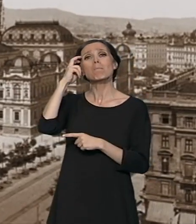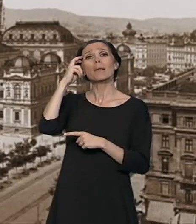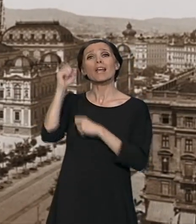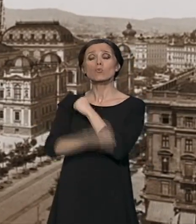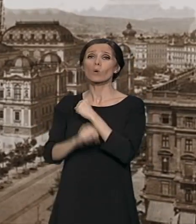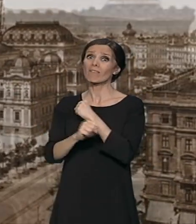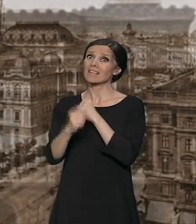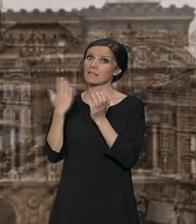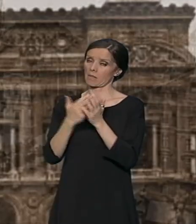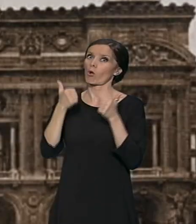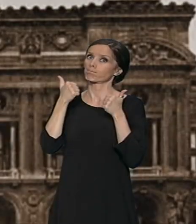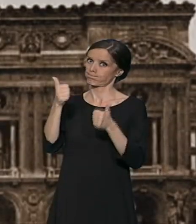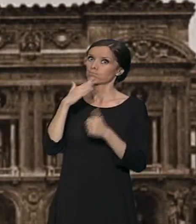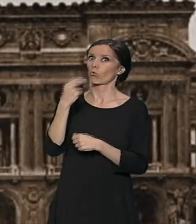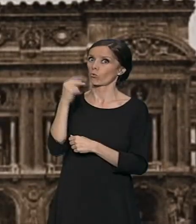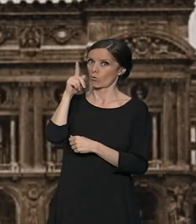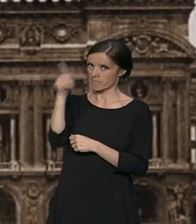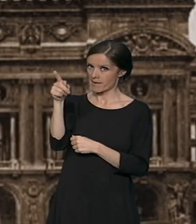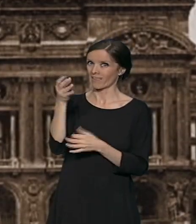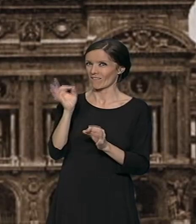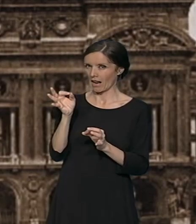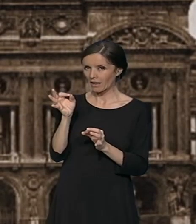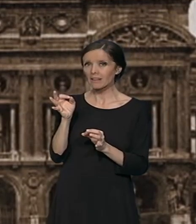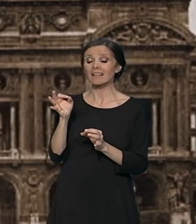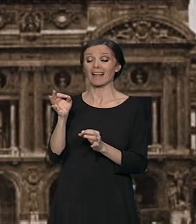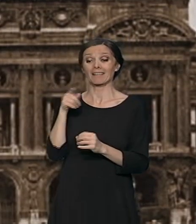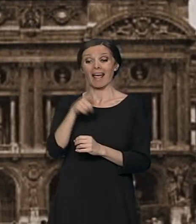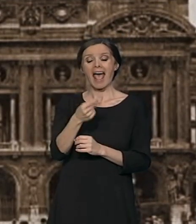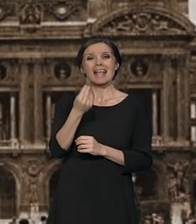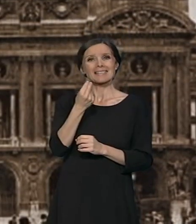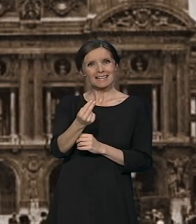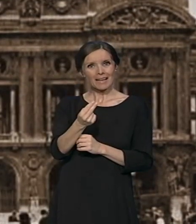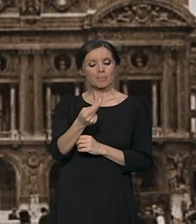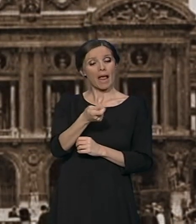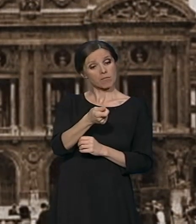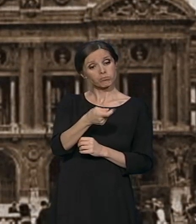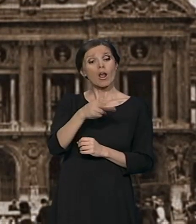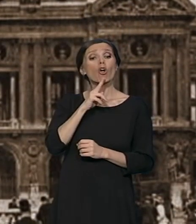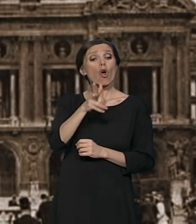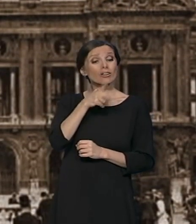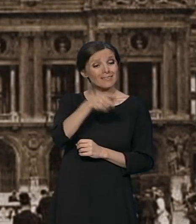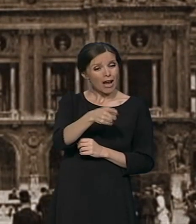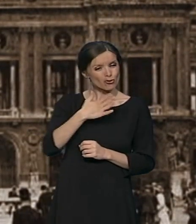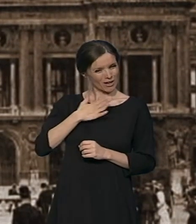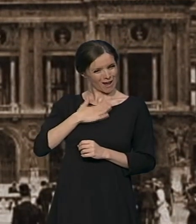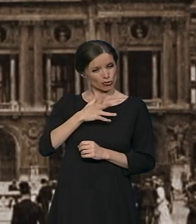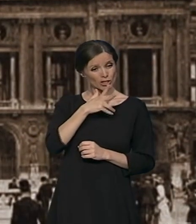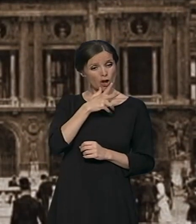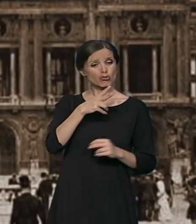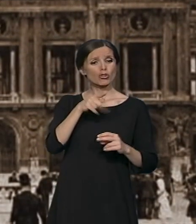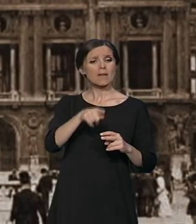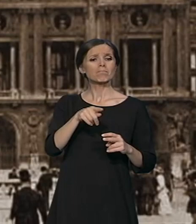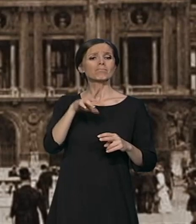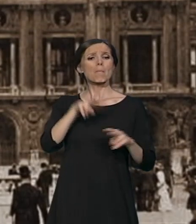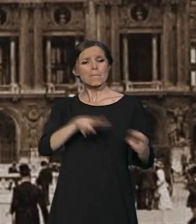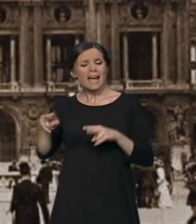dobar i tamo je Srbija poslala studente koji su studirali ili medicinu ili pravo. Međutim,